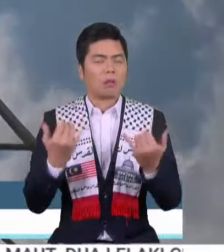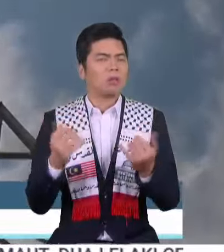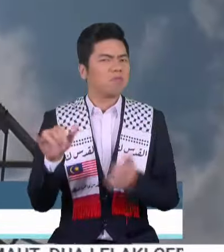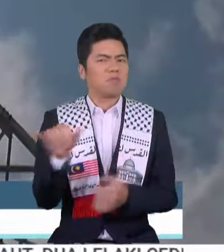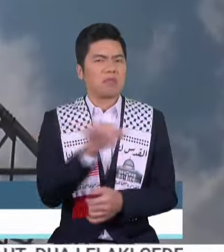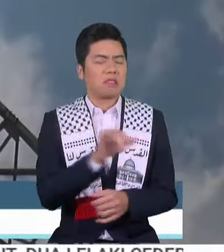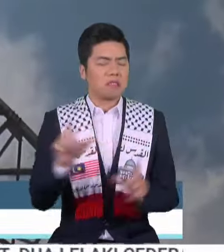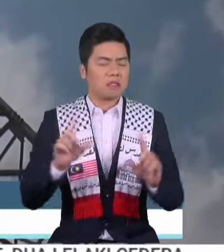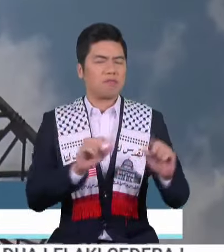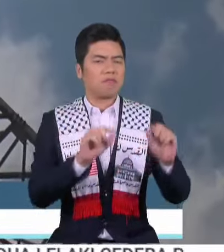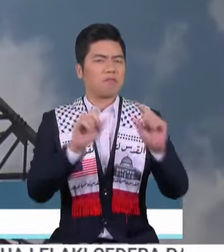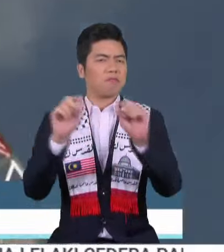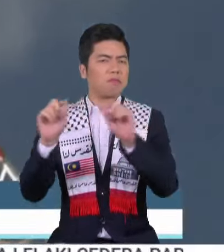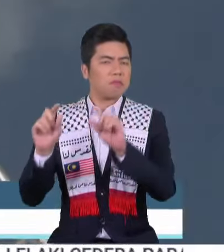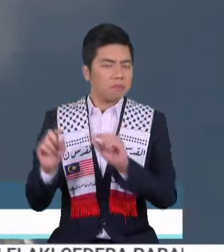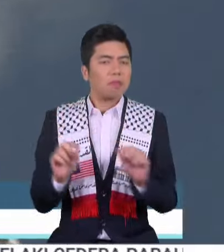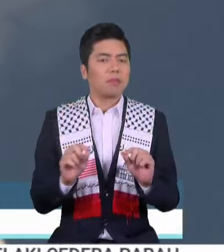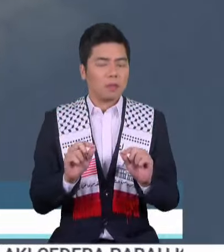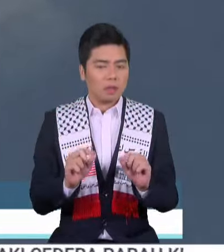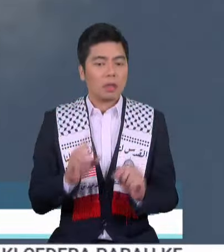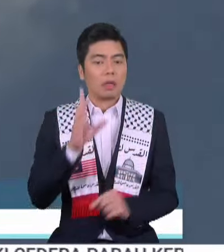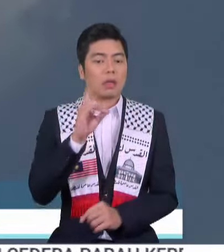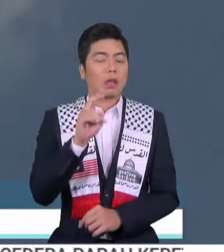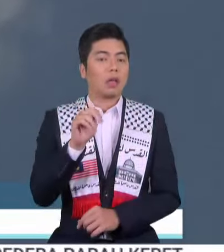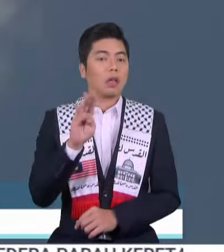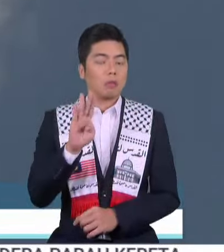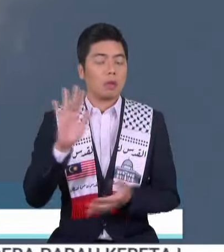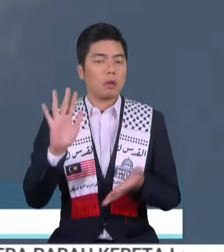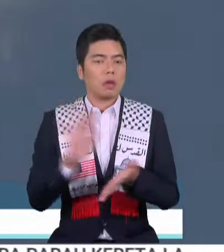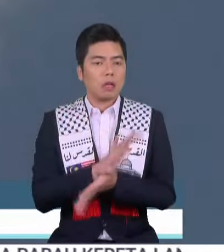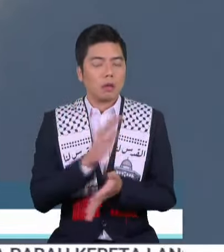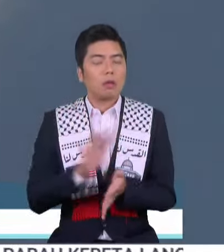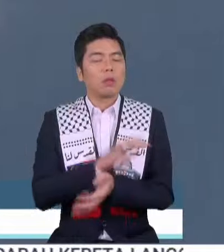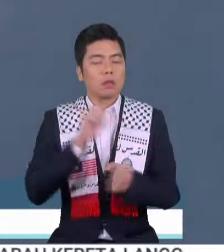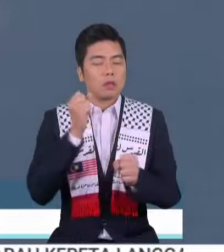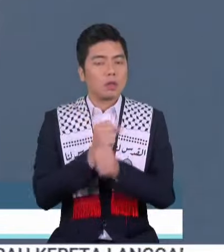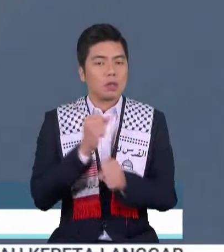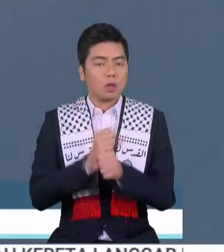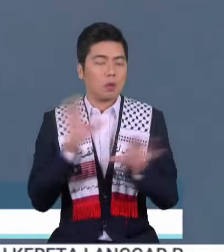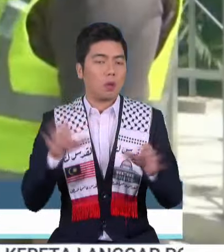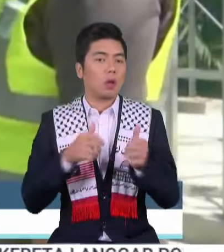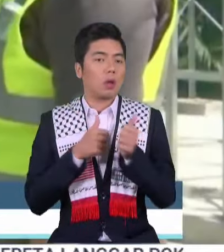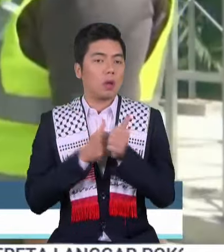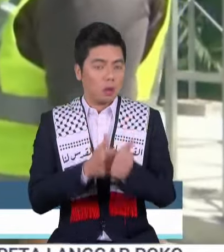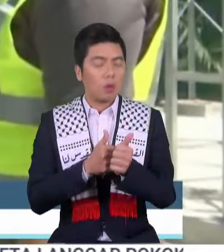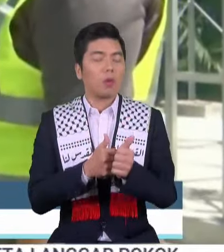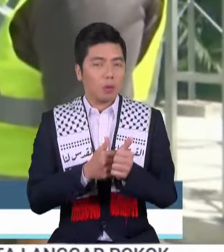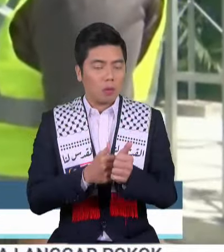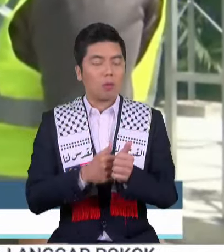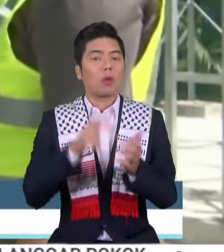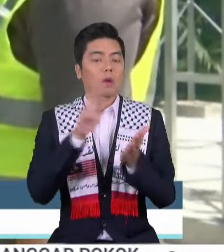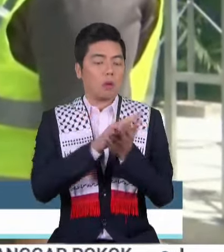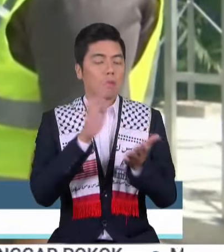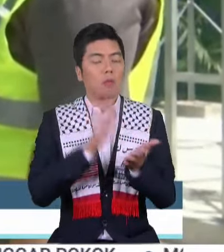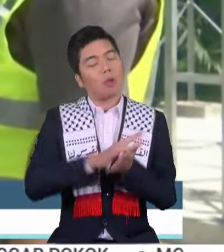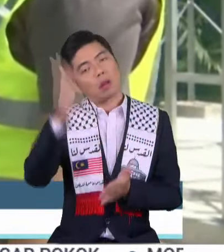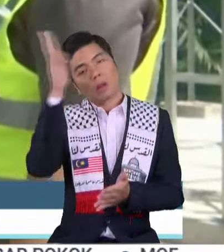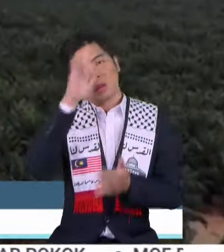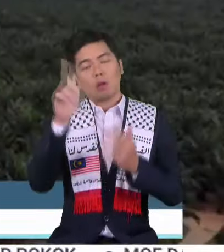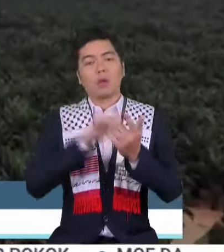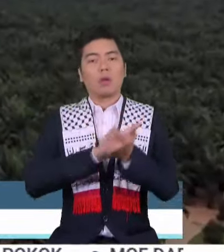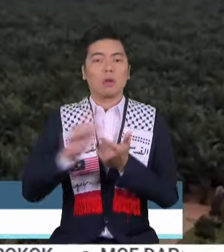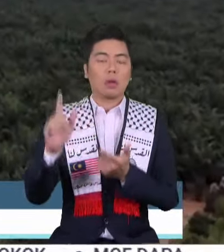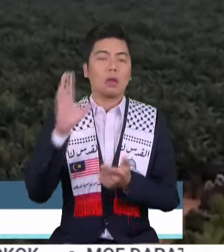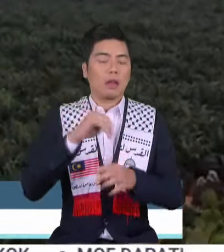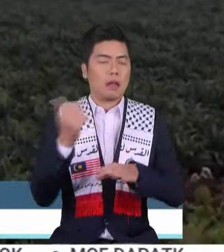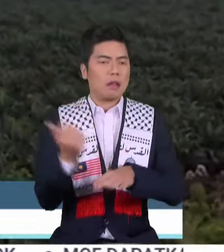sebuah agensi berita. Tegas DNB, proses tender serta perolehan dibuat mengikut struktur piawaian tadbir urus dan amalan